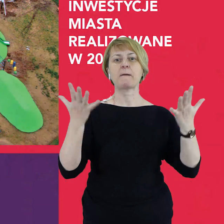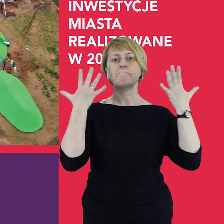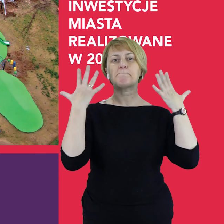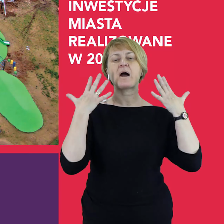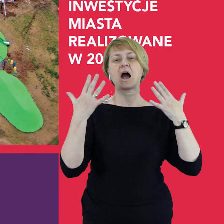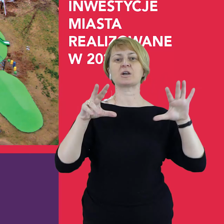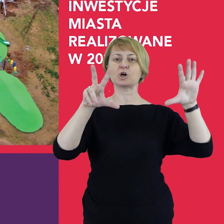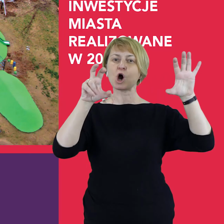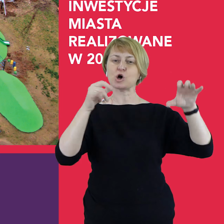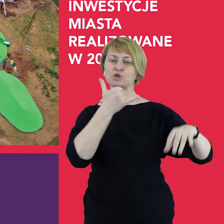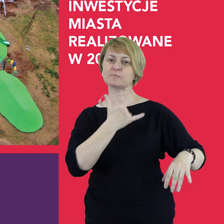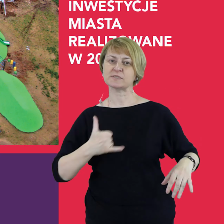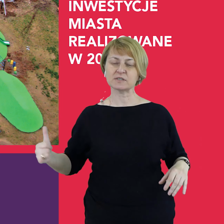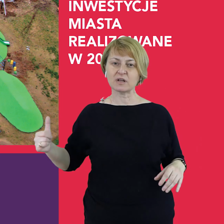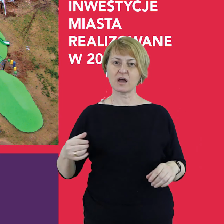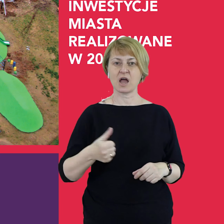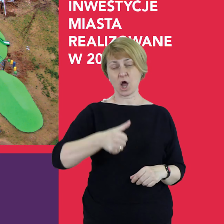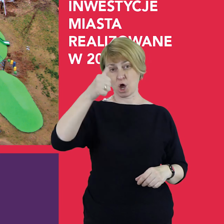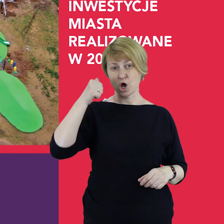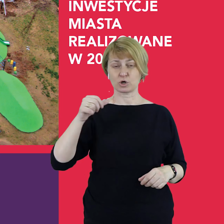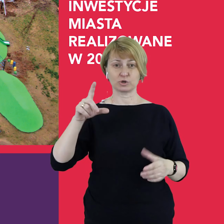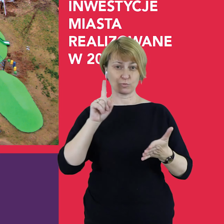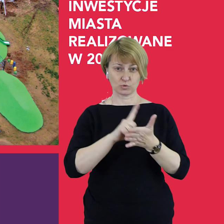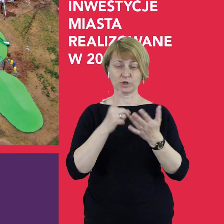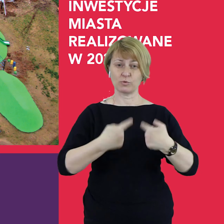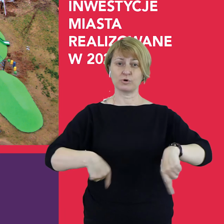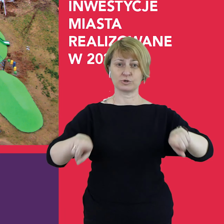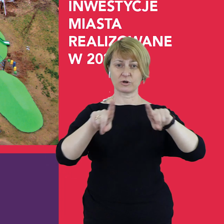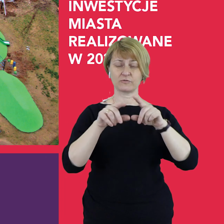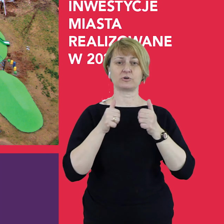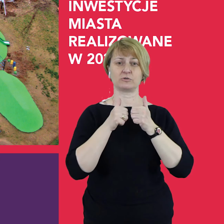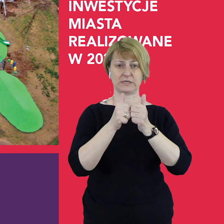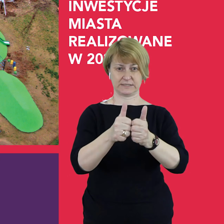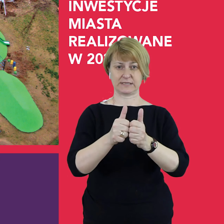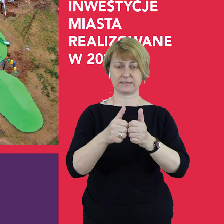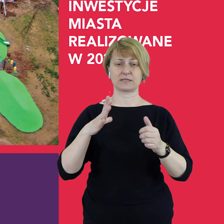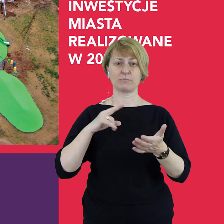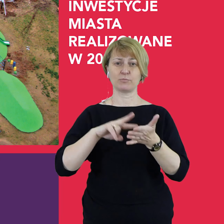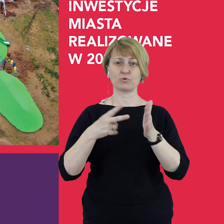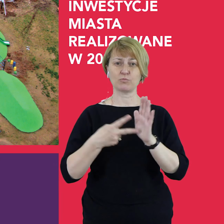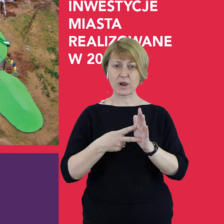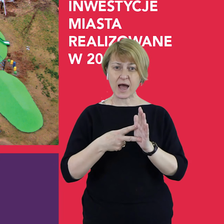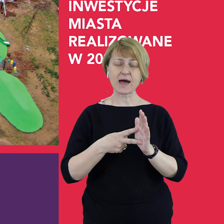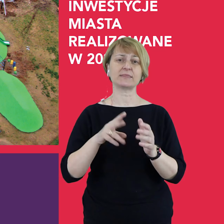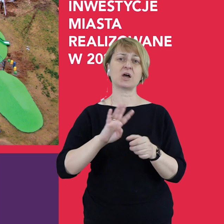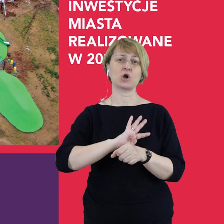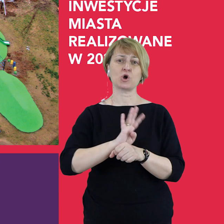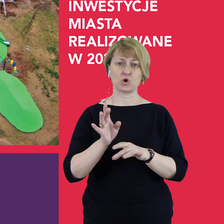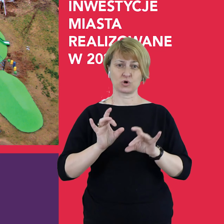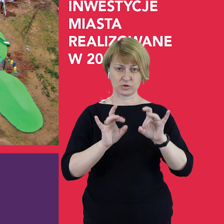parku 800-lecia. Prawie udało się zrealizować to zadanie w zeszłym roku. Takie były pierwsze założenia, ale COVID